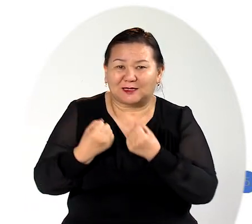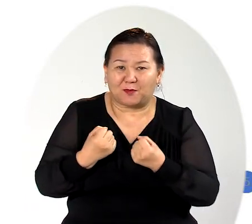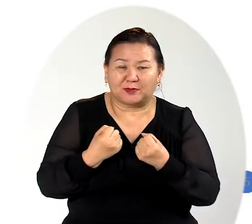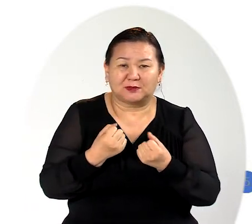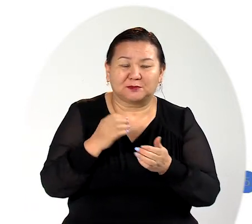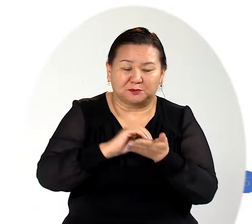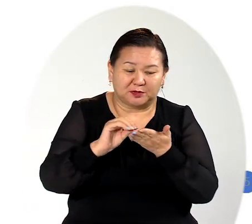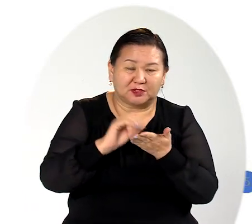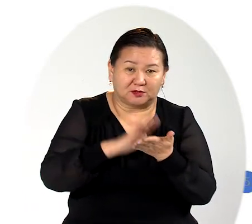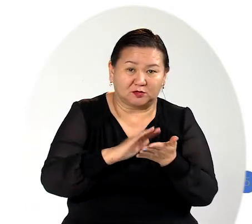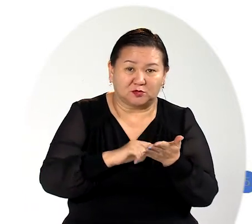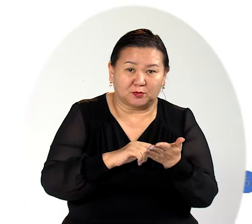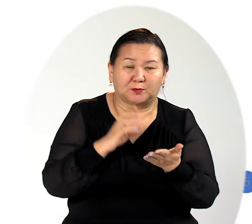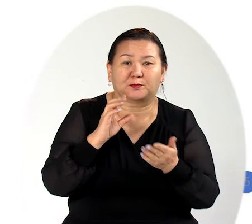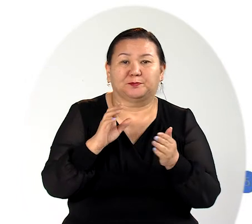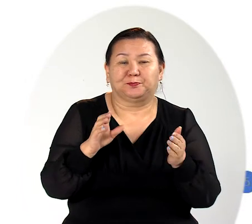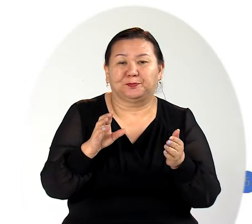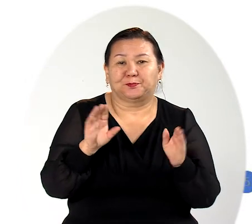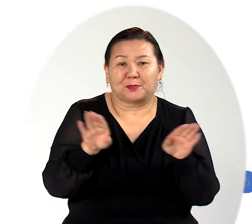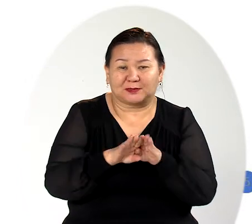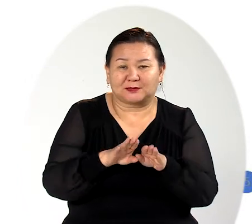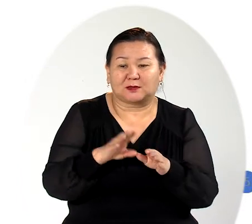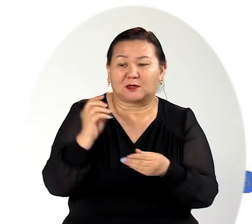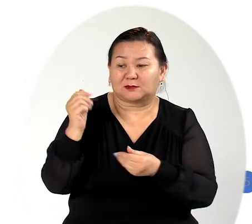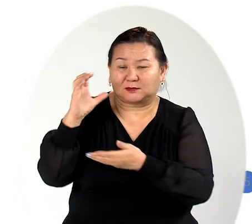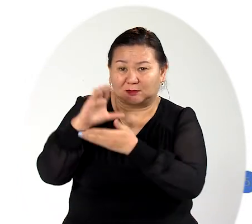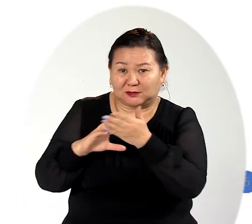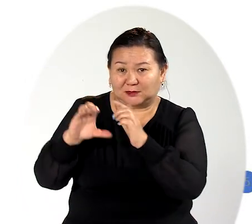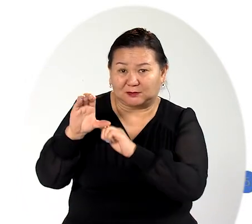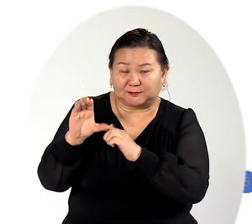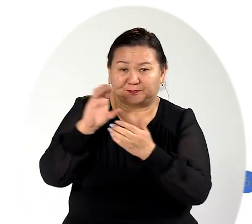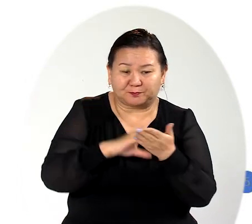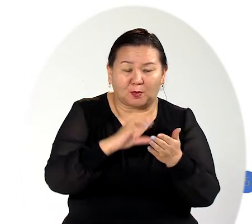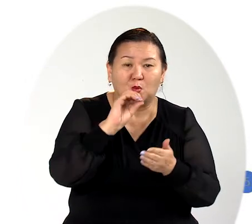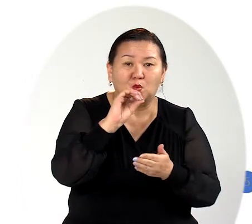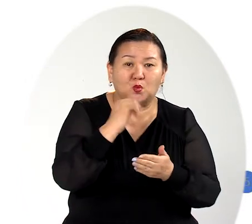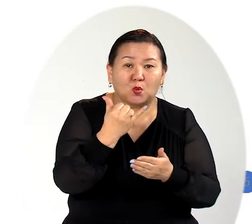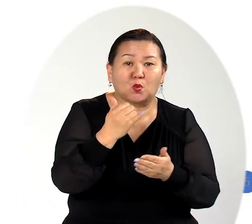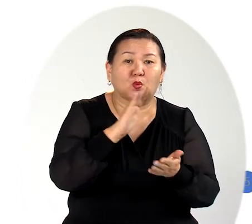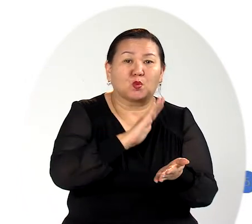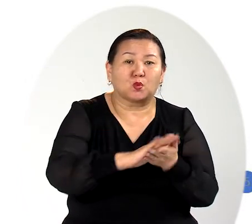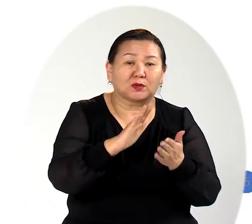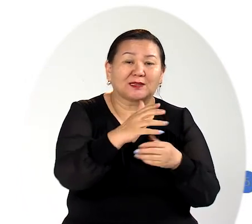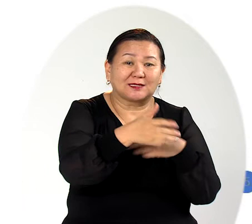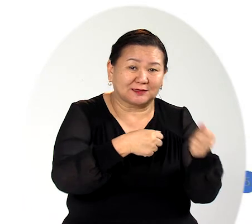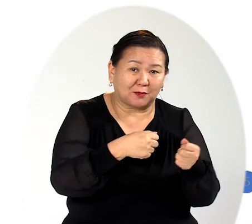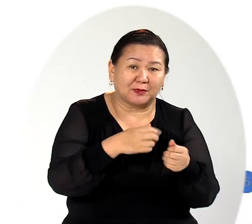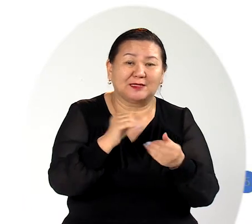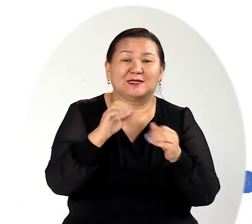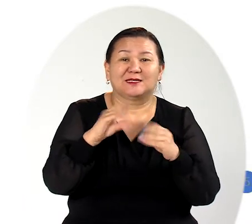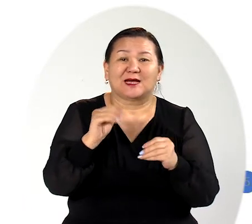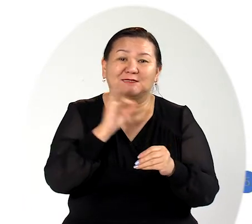бай гэдгийг бичиж өгдөг. Мөн тухайн оруулж ирсэн хөрөнгө оруулалтаар би юу худалдаж авах юм бэ? Тэрийгээ яаж ашиглах юм бэ